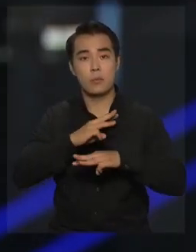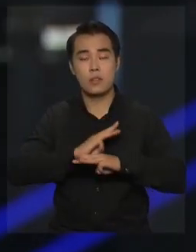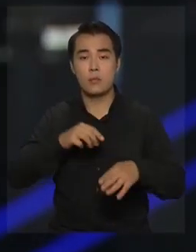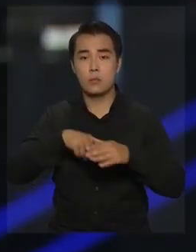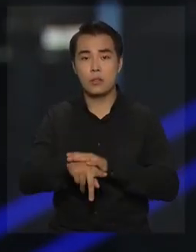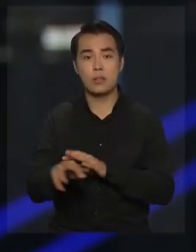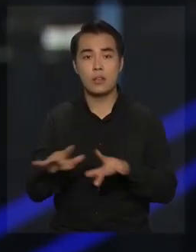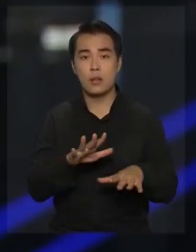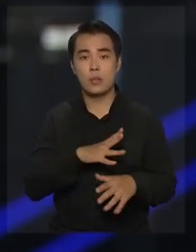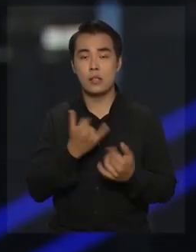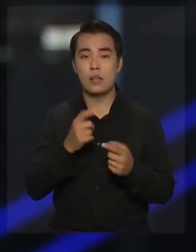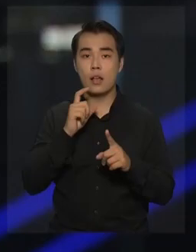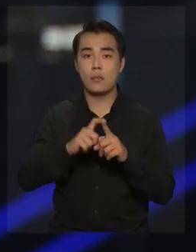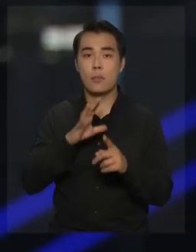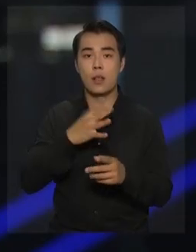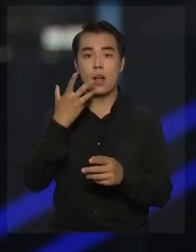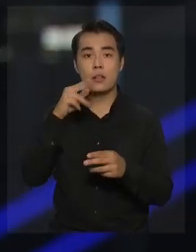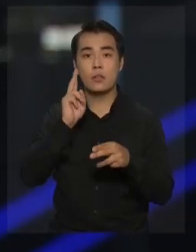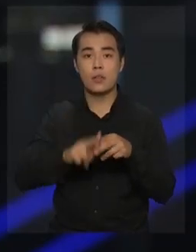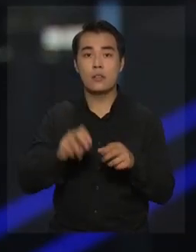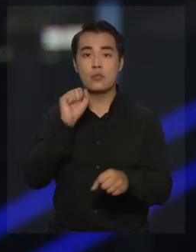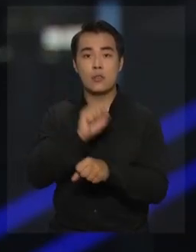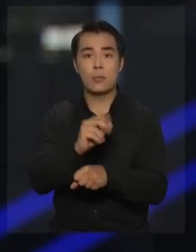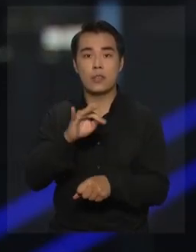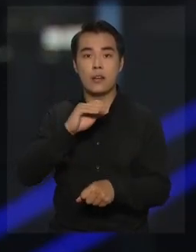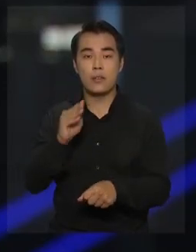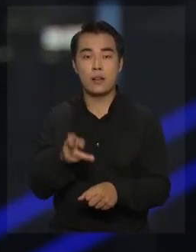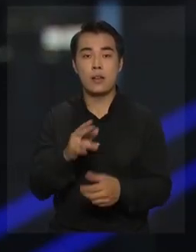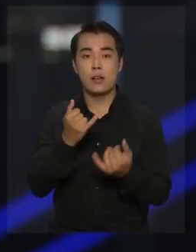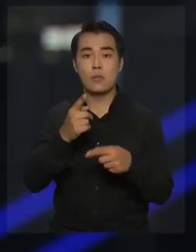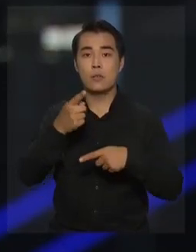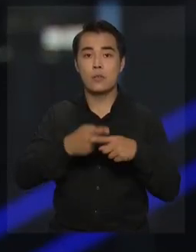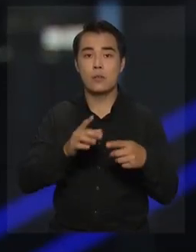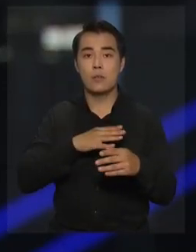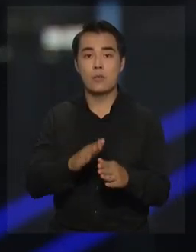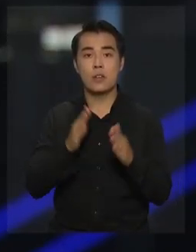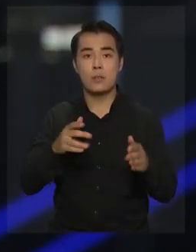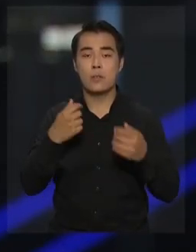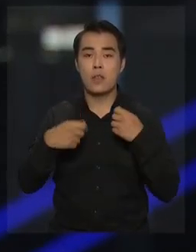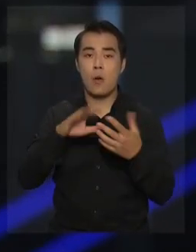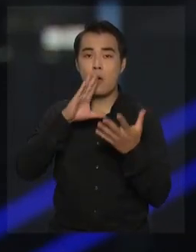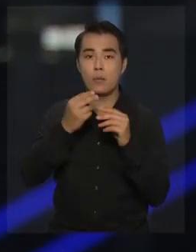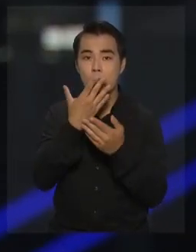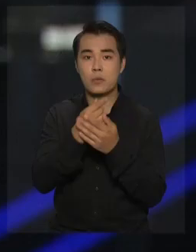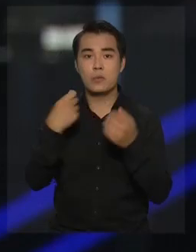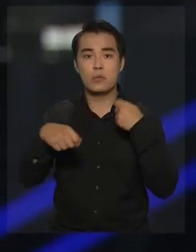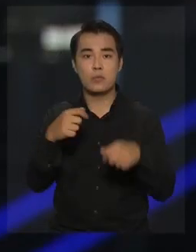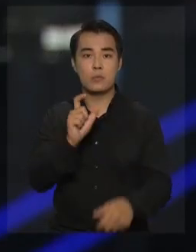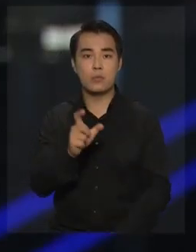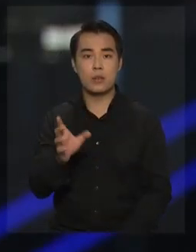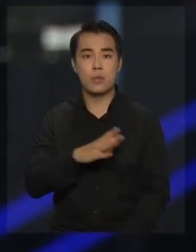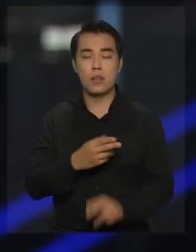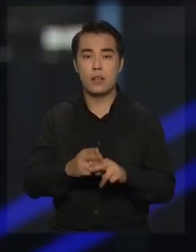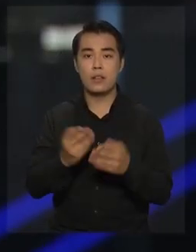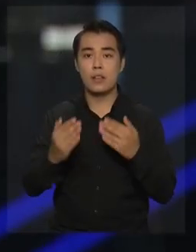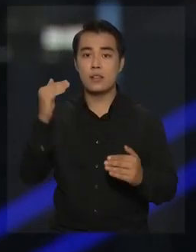внутренних дел. Здесь озвучили итоги операции «Стоп-трафик». Ровно наполовину выросло количество преступлений, связанных с торговлей людьми. Это